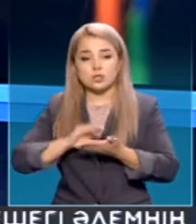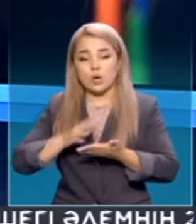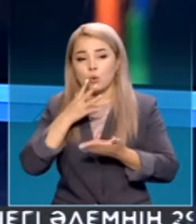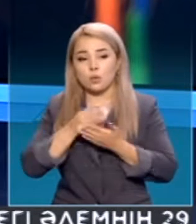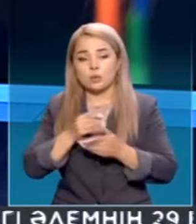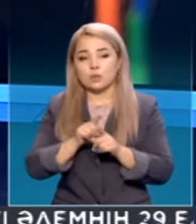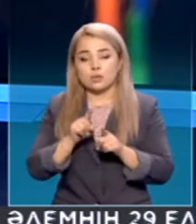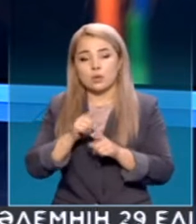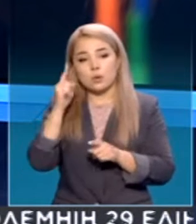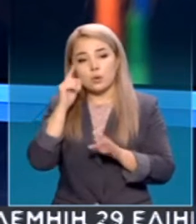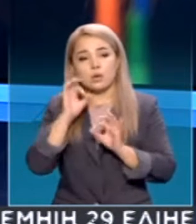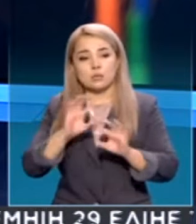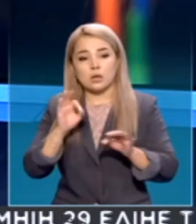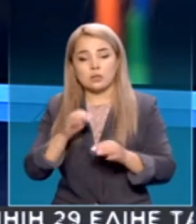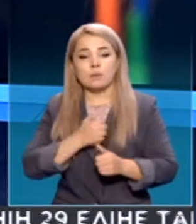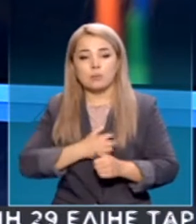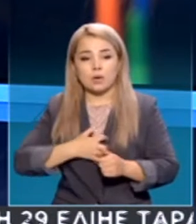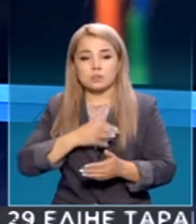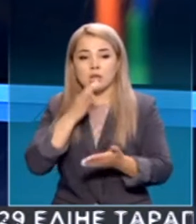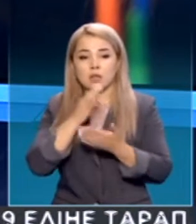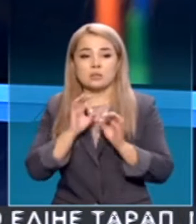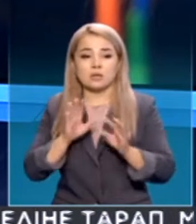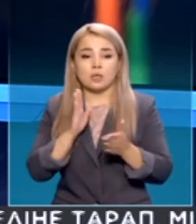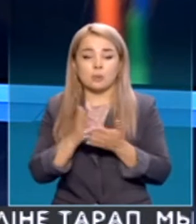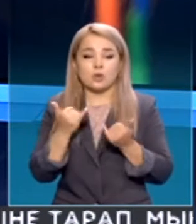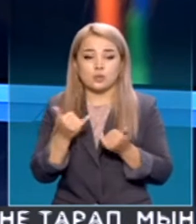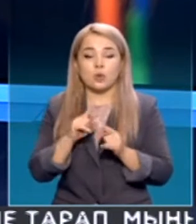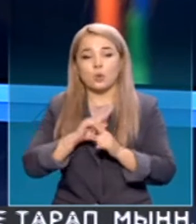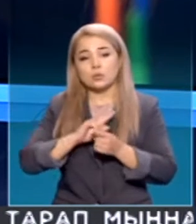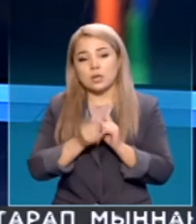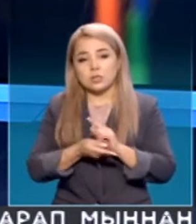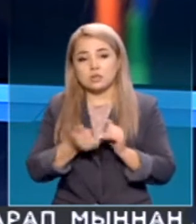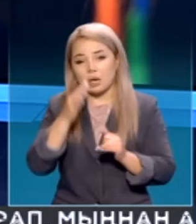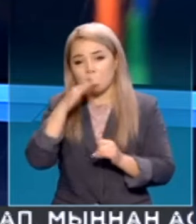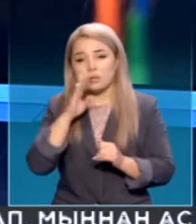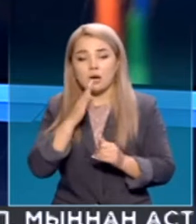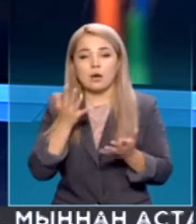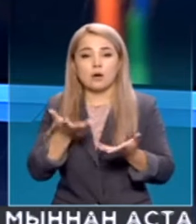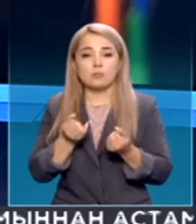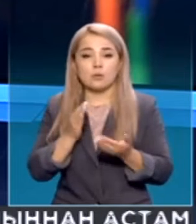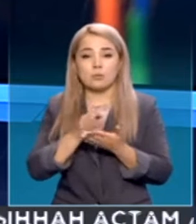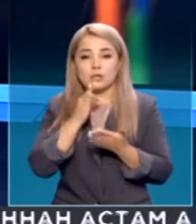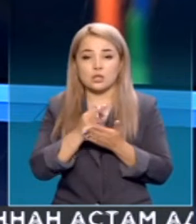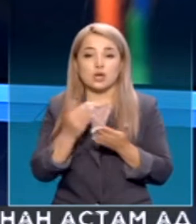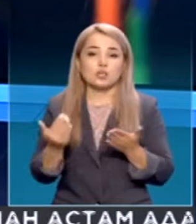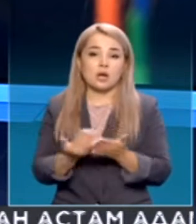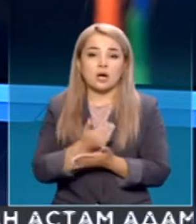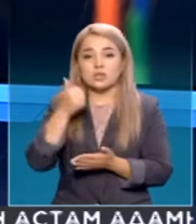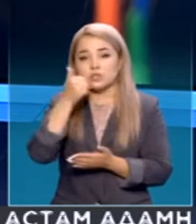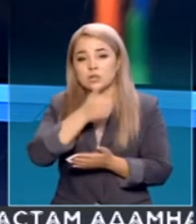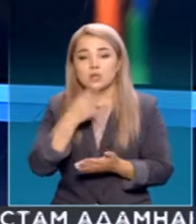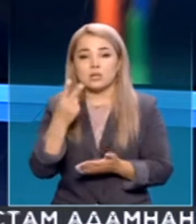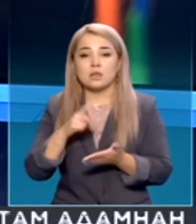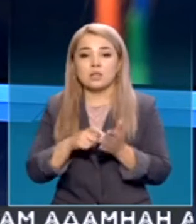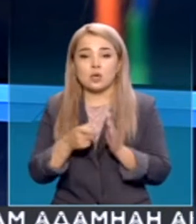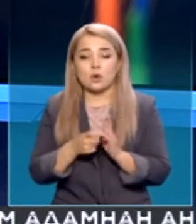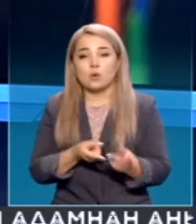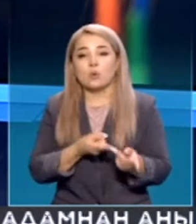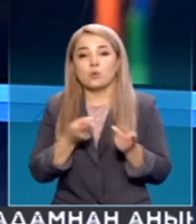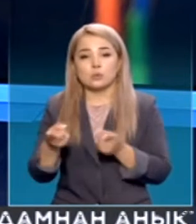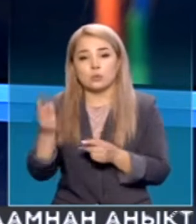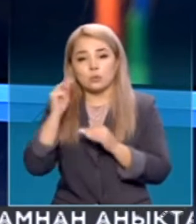өз ойын айтып үйренуі өте маңызды. Ал бұл өзгерісті ата-аналар қалай қабылдап отыр? Жаңашылдық екінші сыныпқа